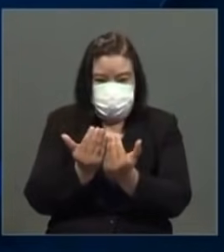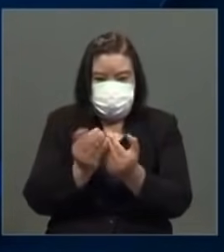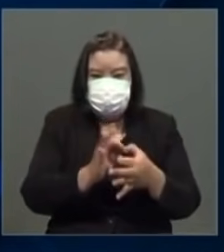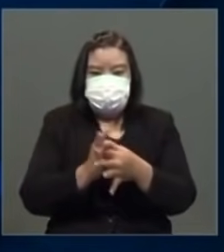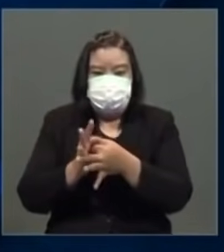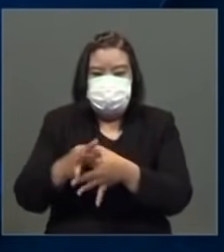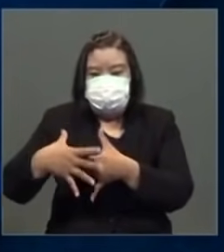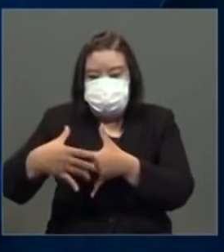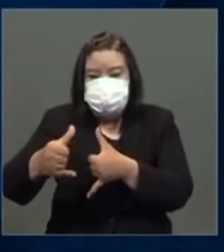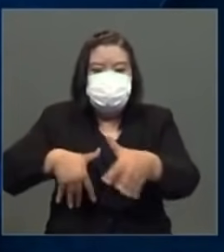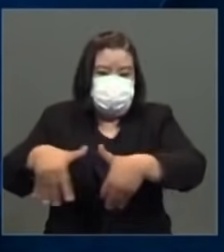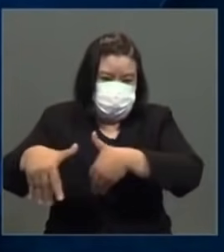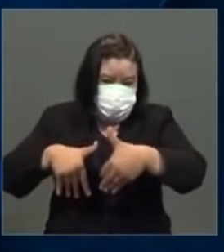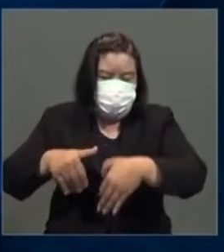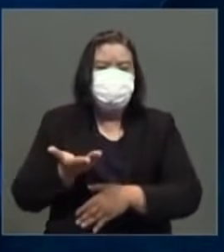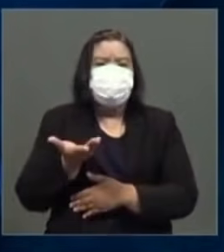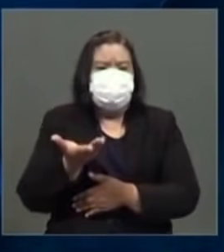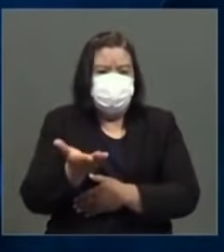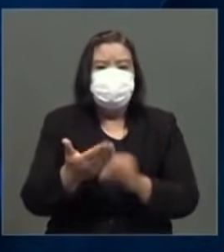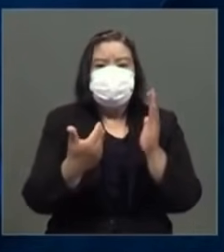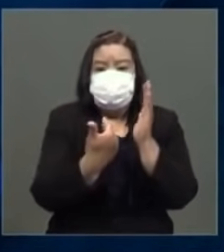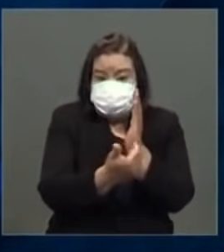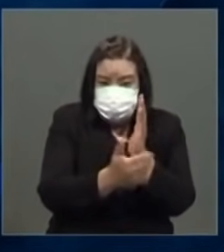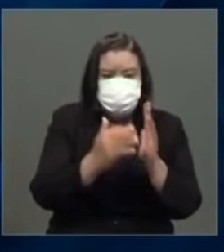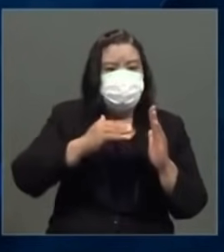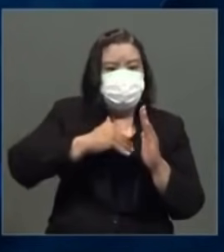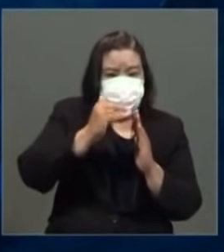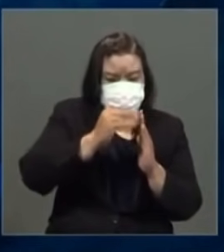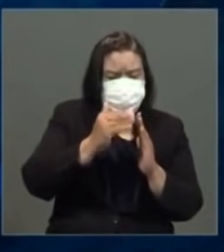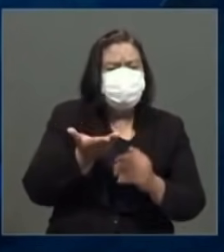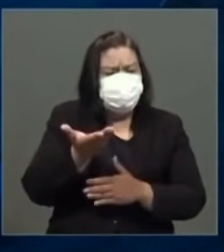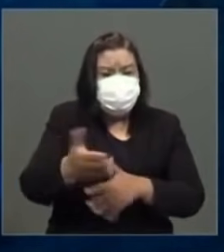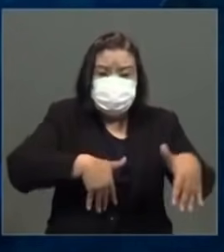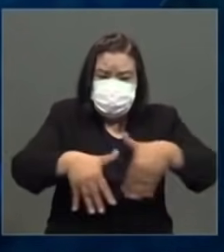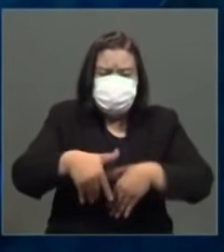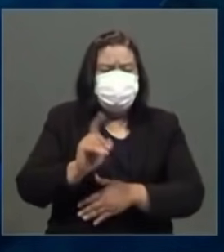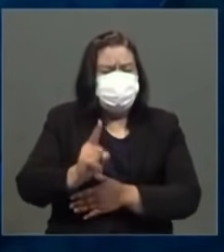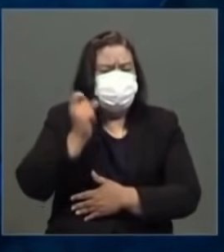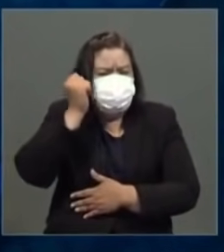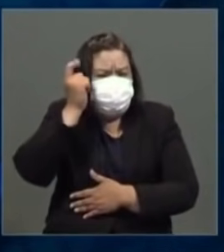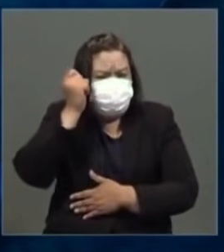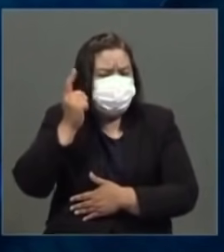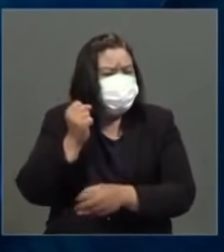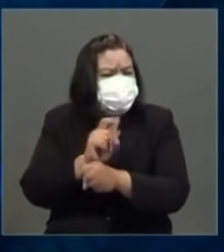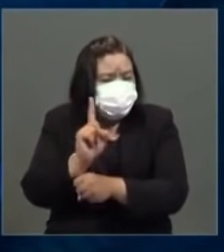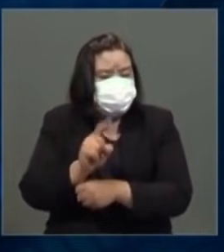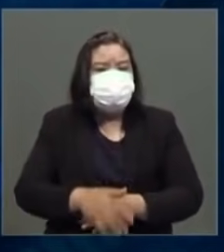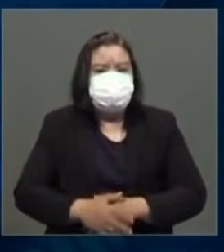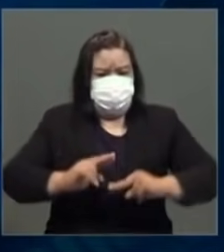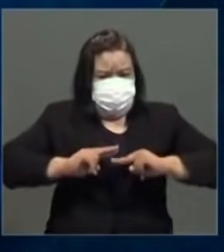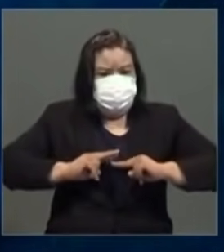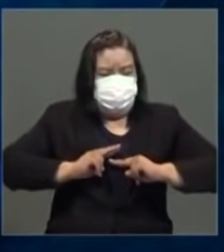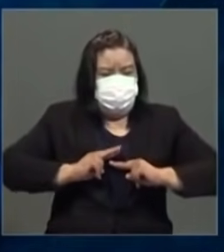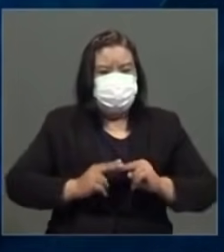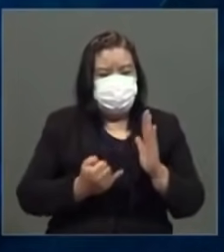วอีสานและภาคเหนือนะครับท่านได้เข้าใจในประเด็นนี้แล้วกลับบ้านมาแล้วนะครับขอให้ท่